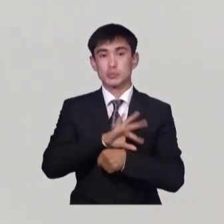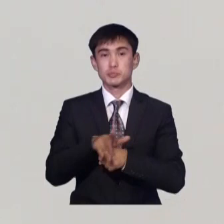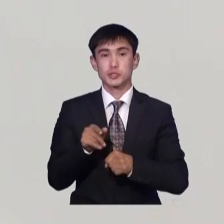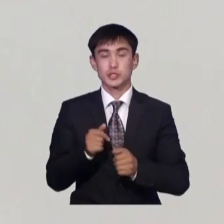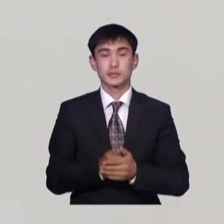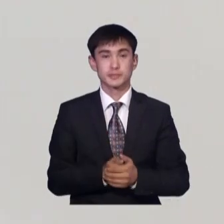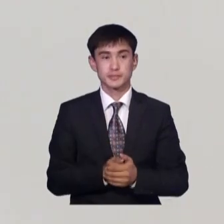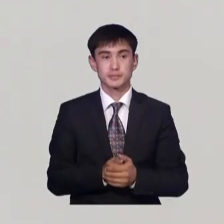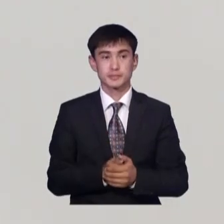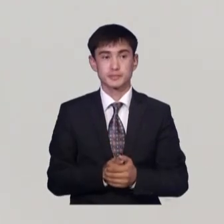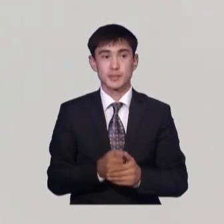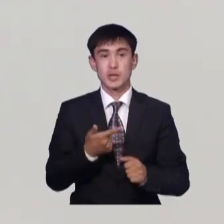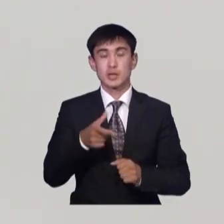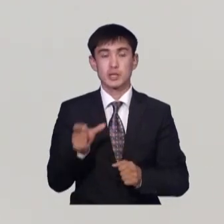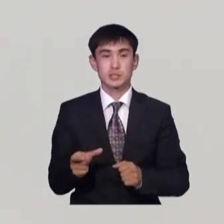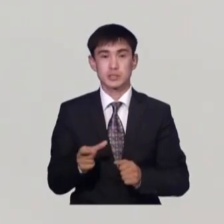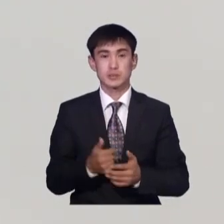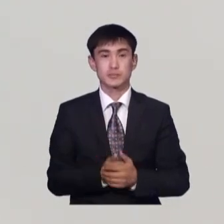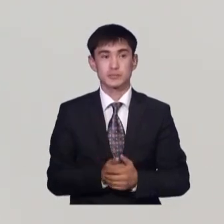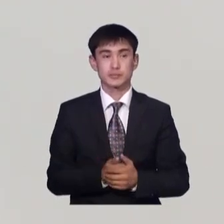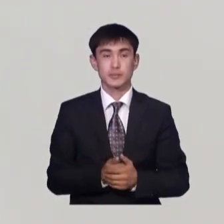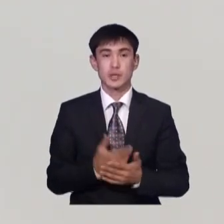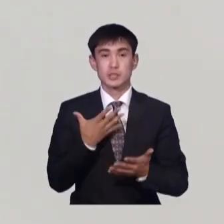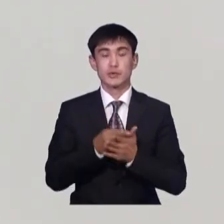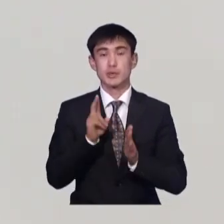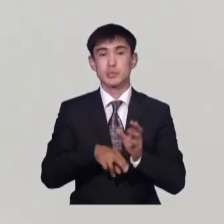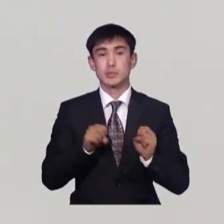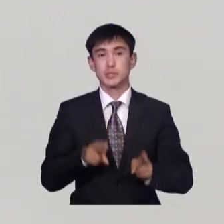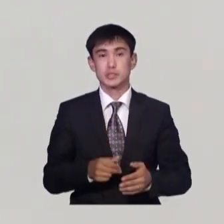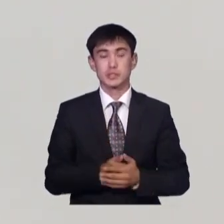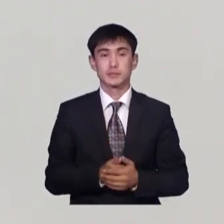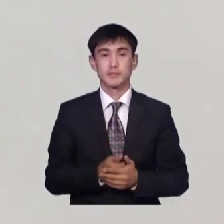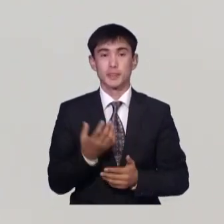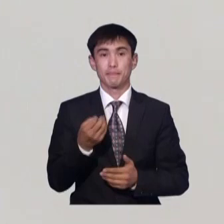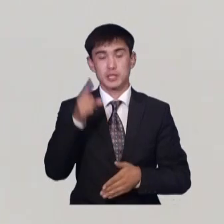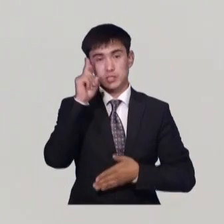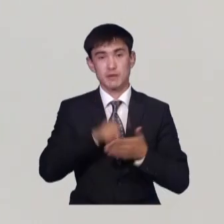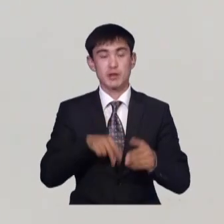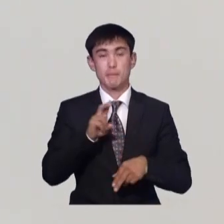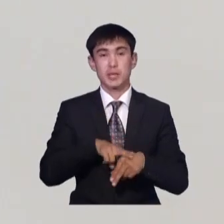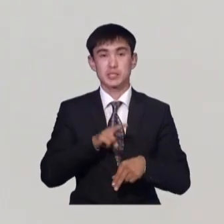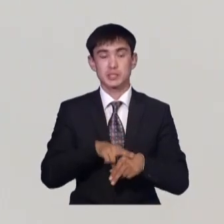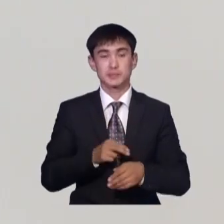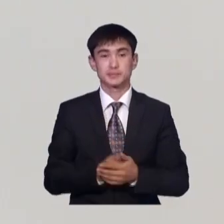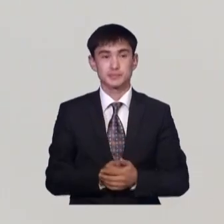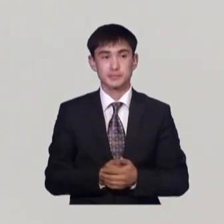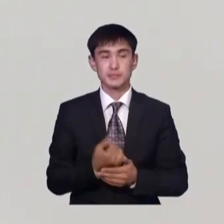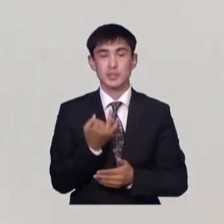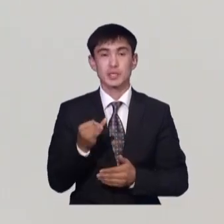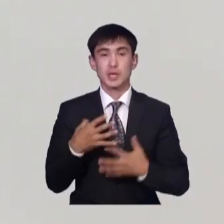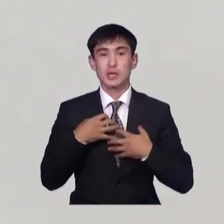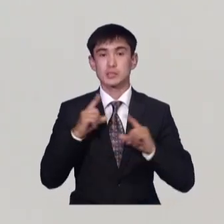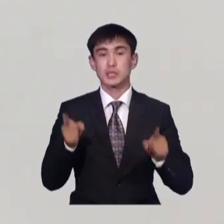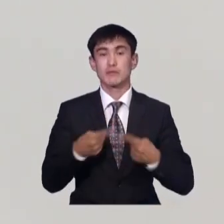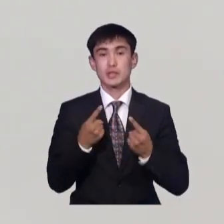чувства граждан своей безопасности, также доверие к полиции и